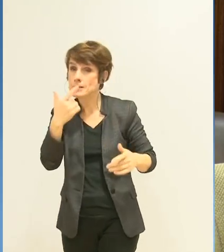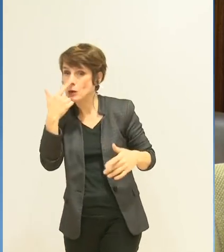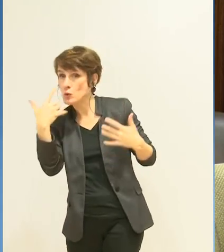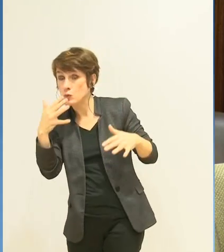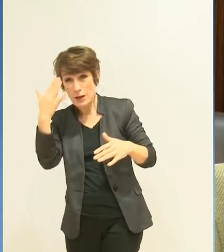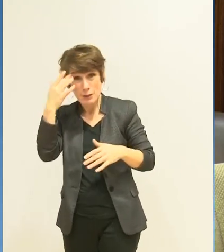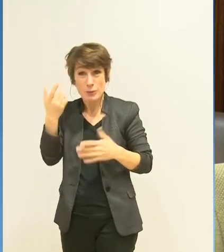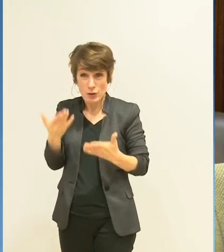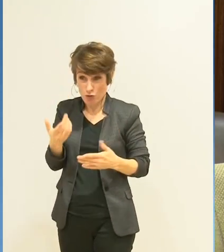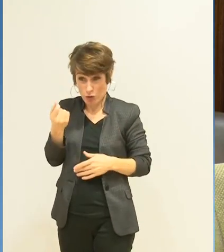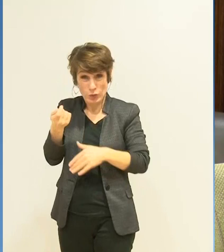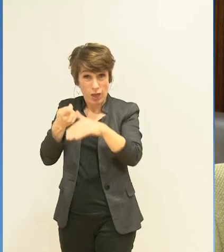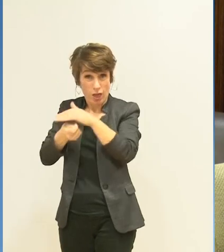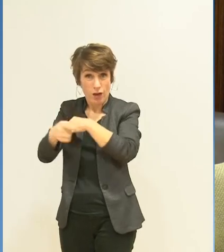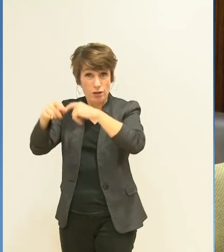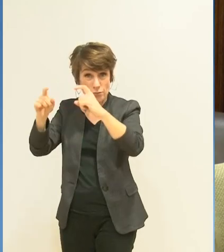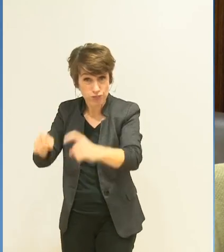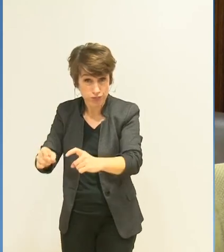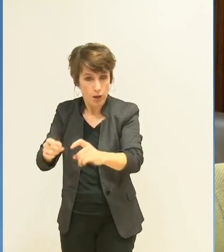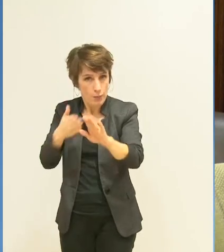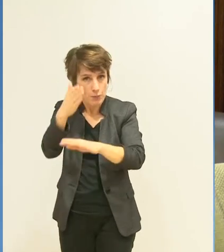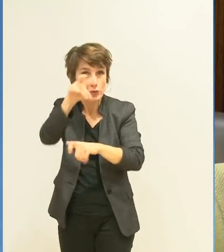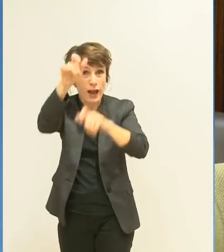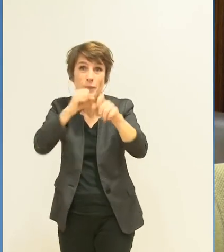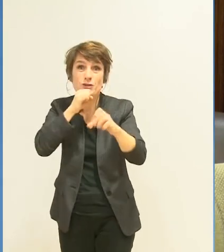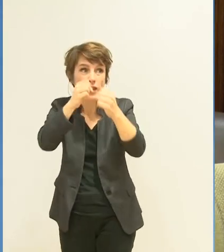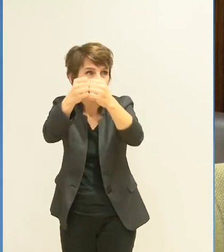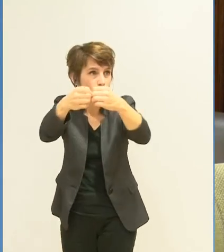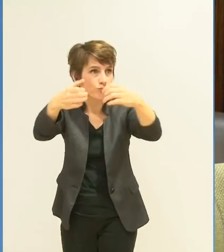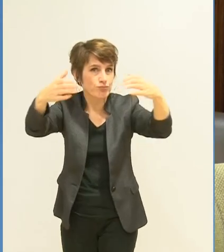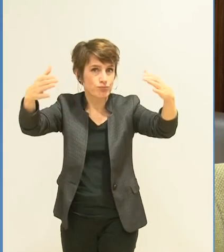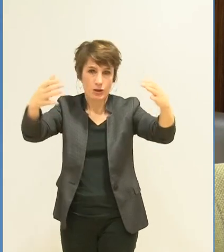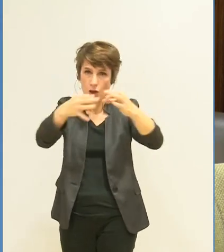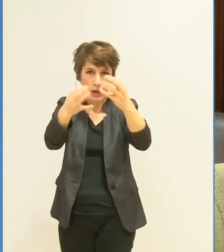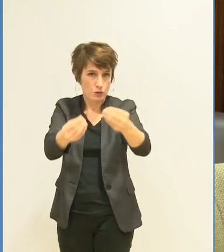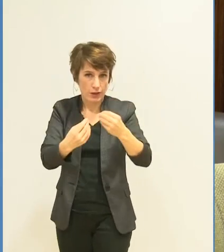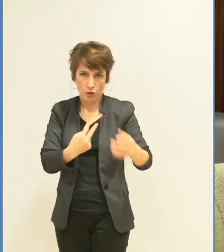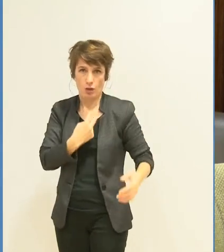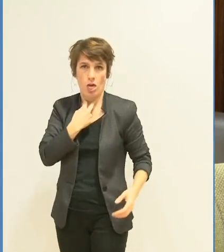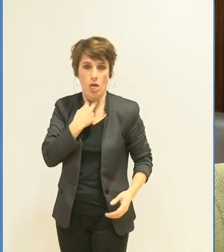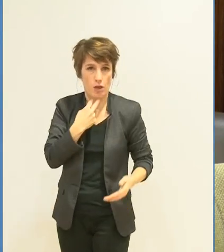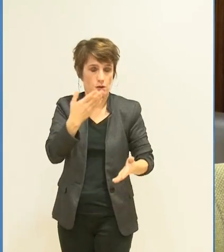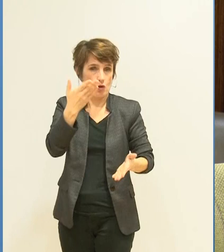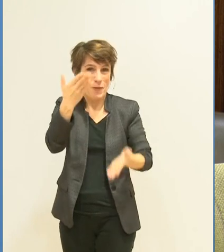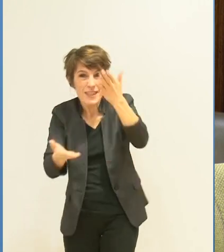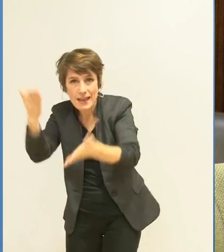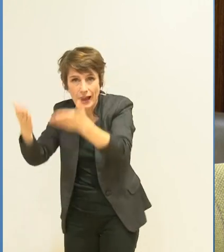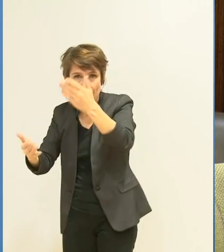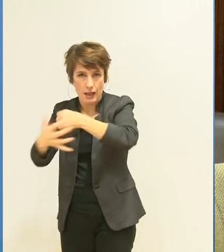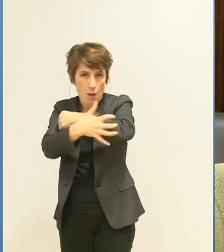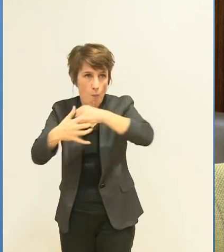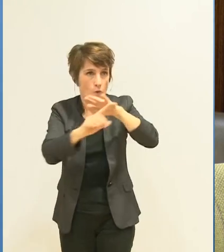baisse drastique qui grèvent le budget du ccas nous condamne à une certaine impuissance dans la lutte contre les inégalités et des pauvretés